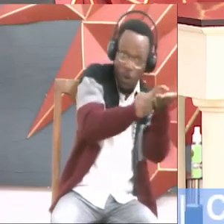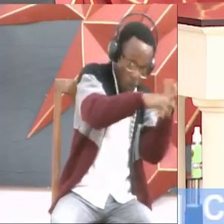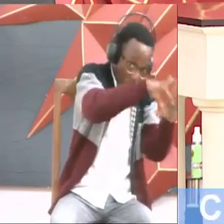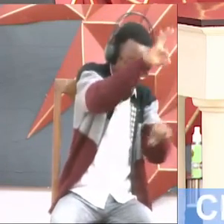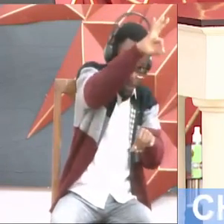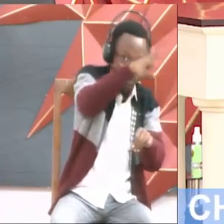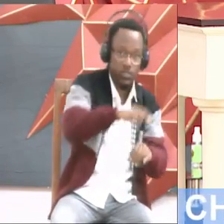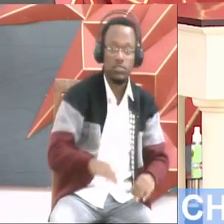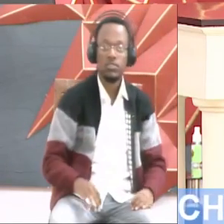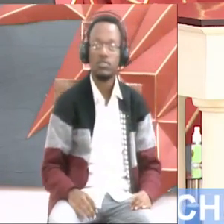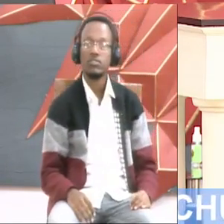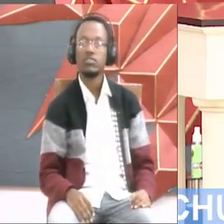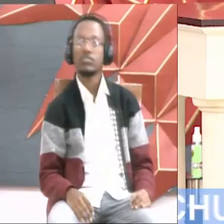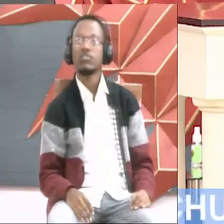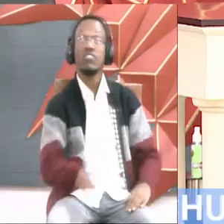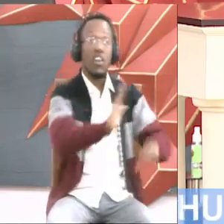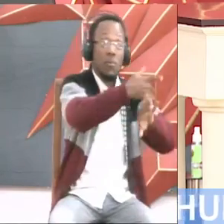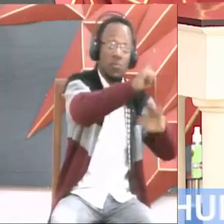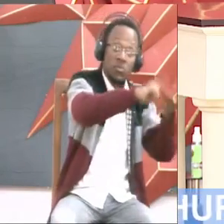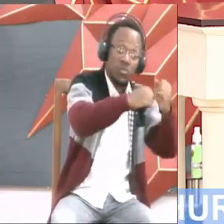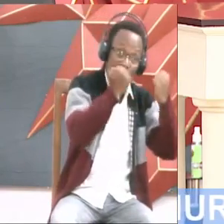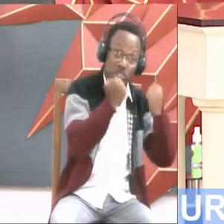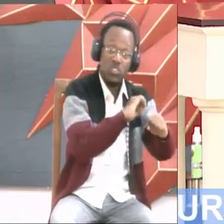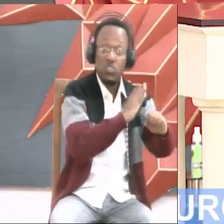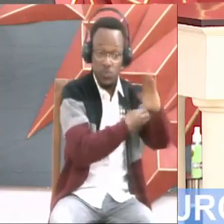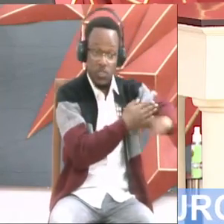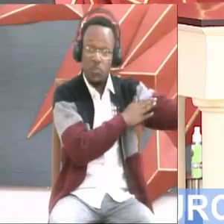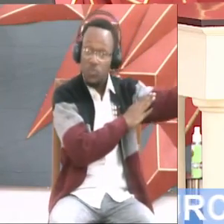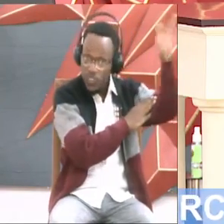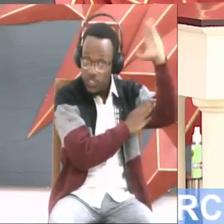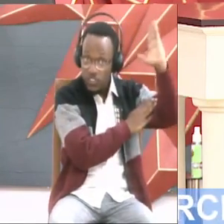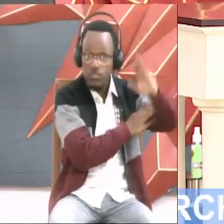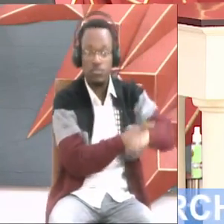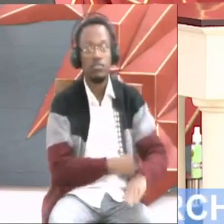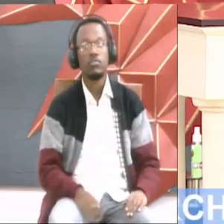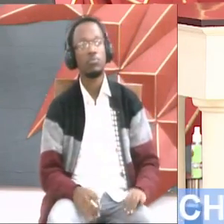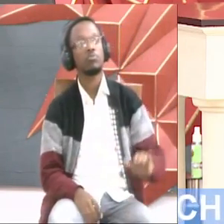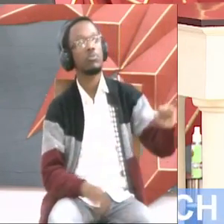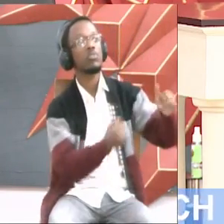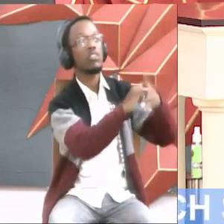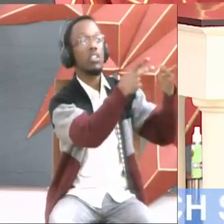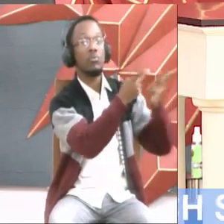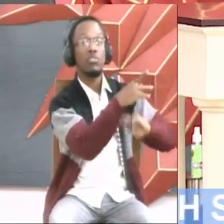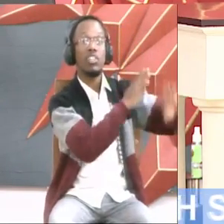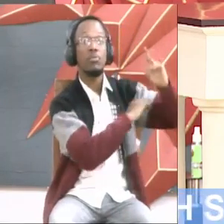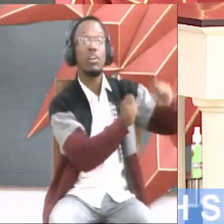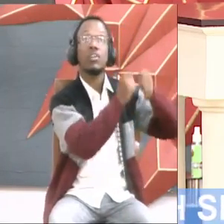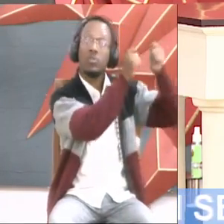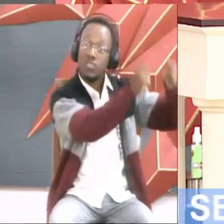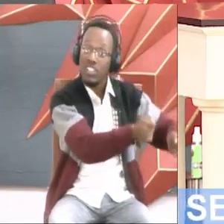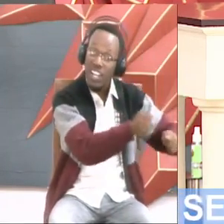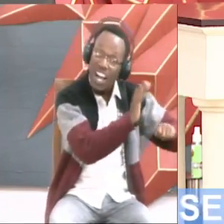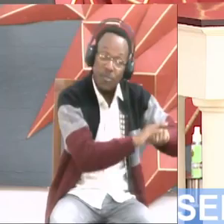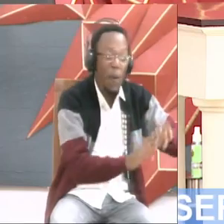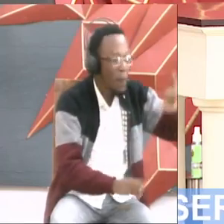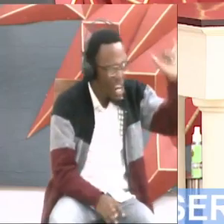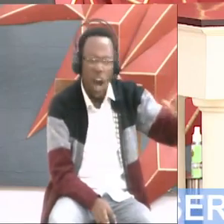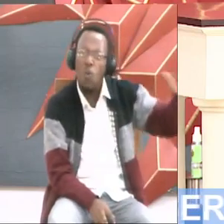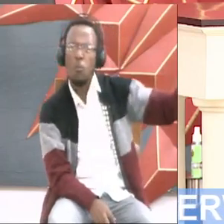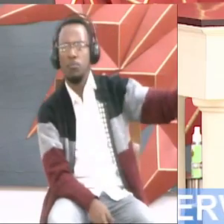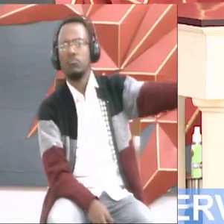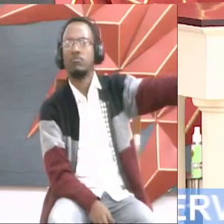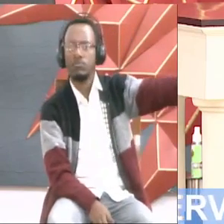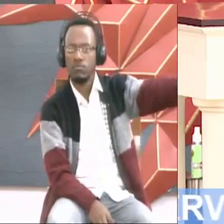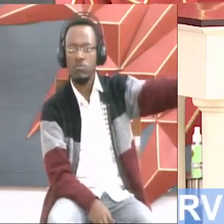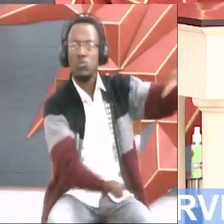hano buzubushobozi bw'Imana batakivuye aho hantu Imana yabagejeje ikabahezayo